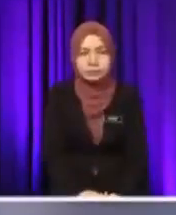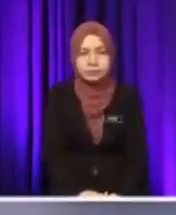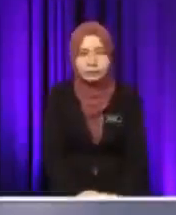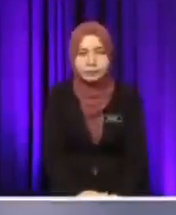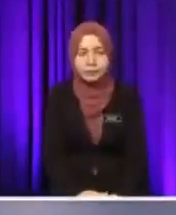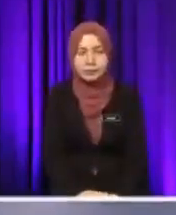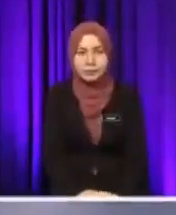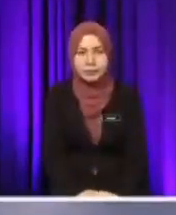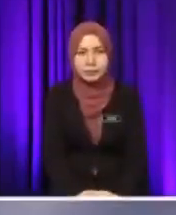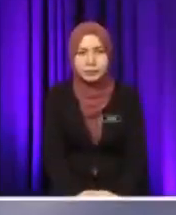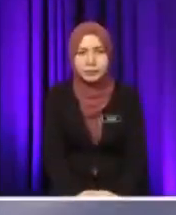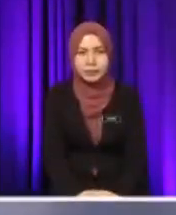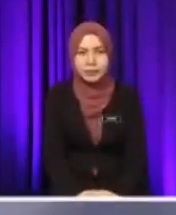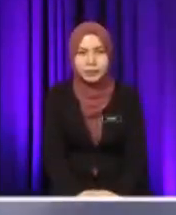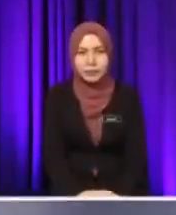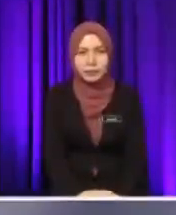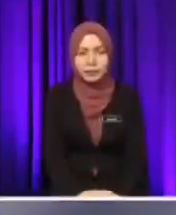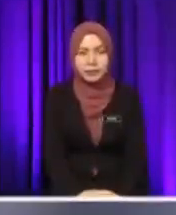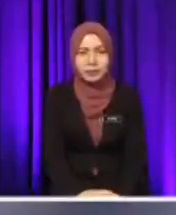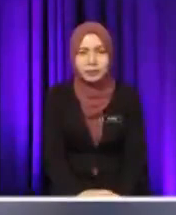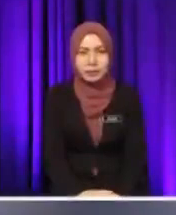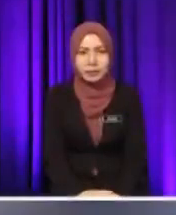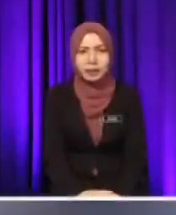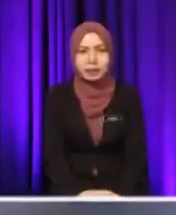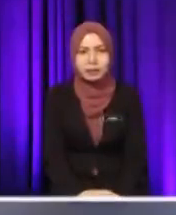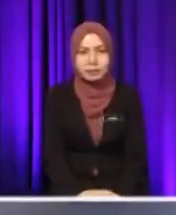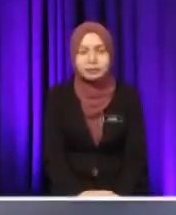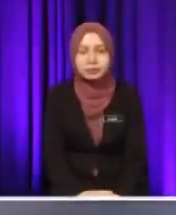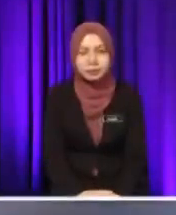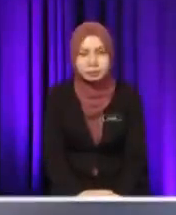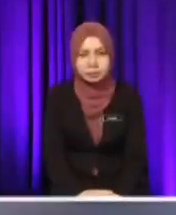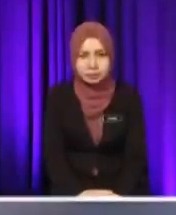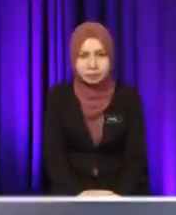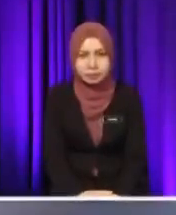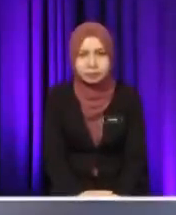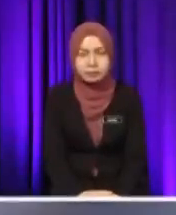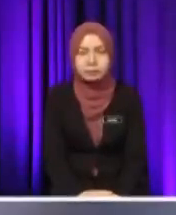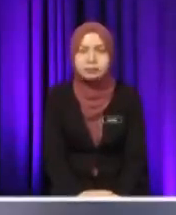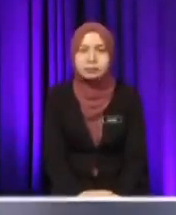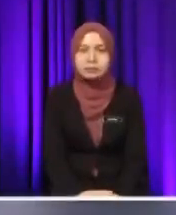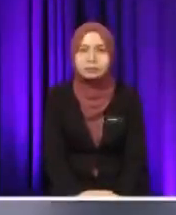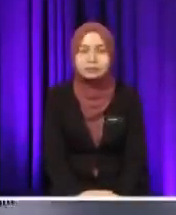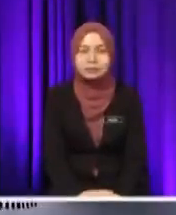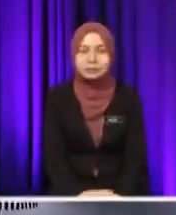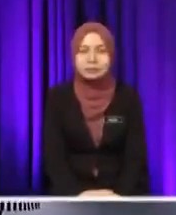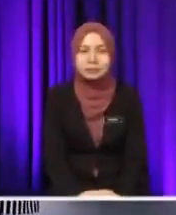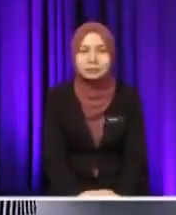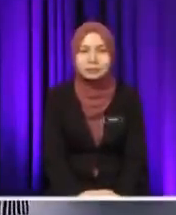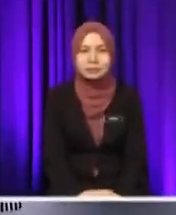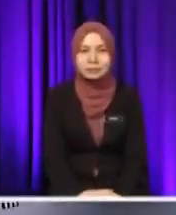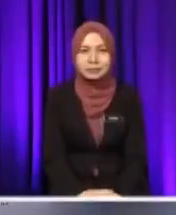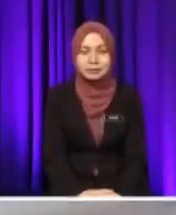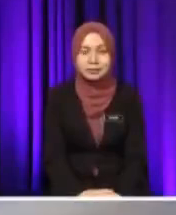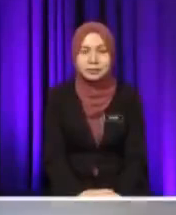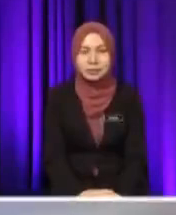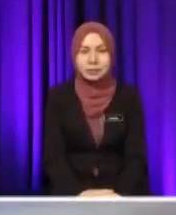Abang guna bahagian atas je, bang. Okey. Kikis je. Kikis je. Cukup. Kita